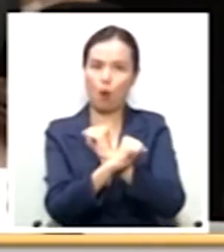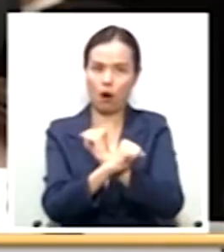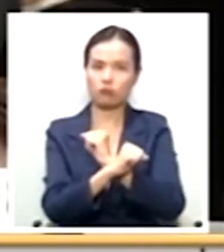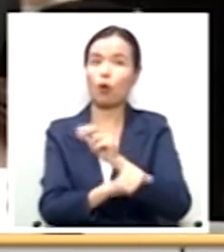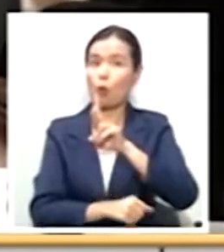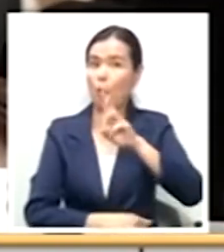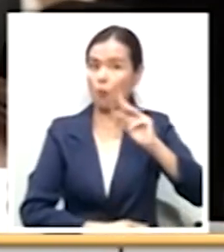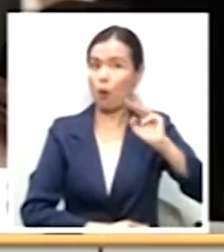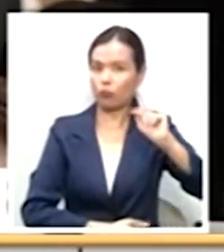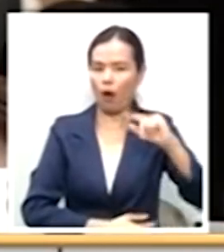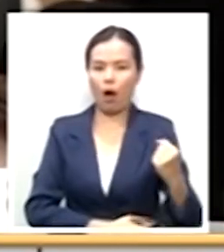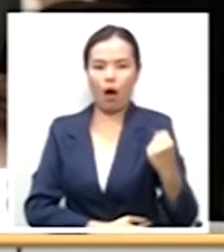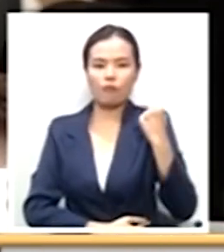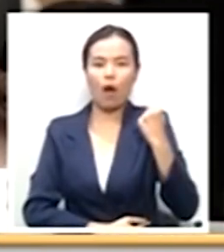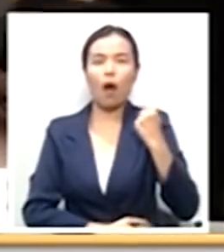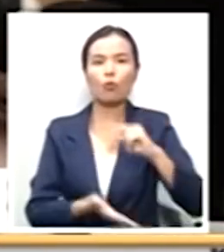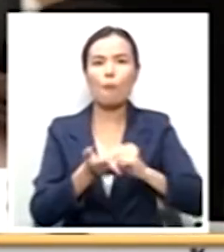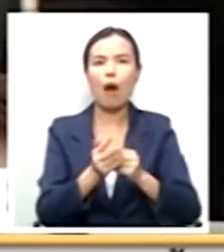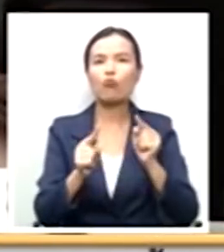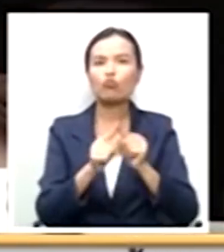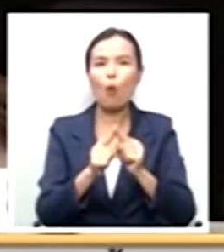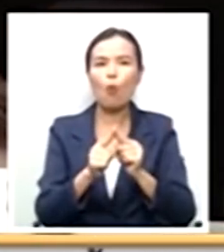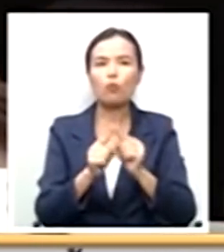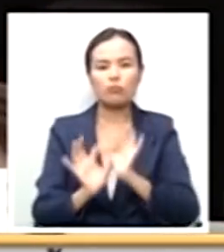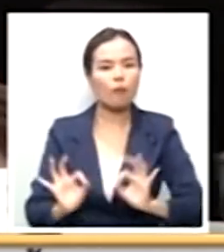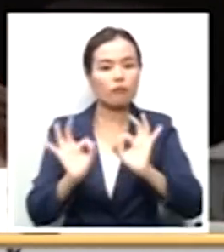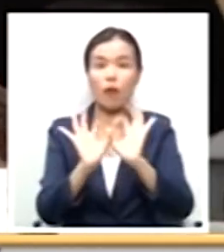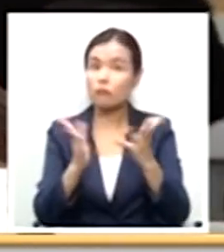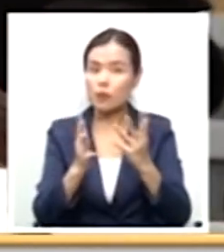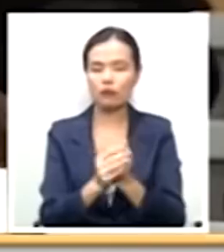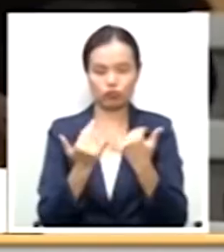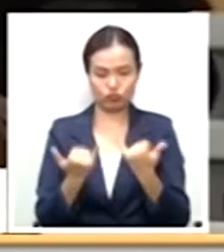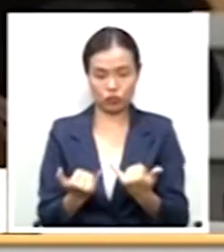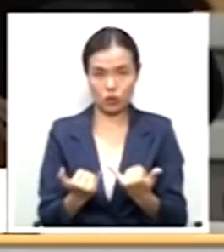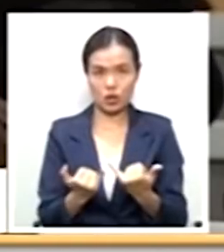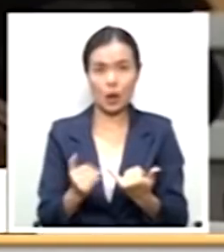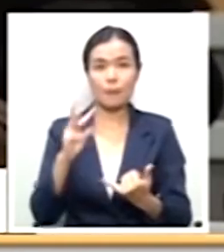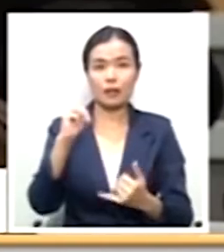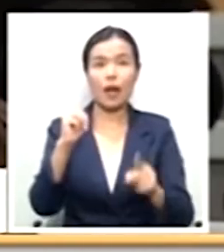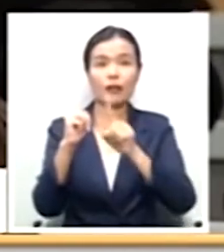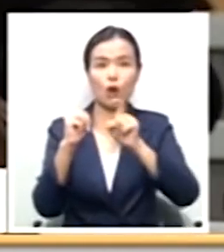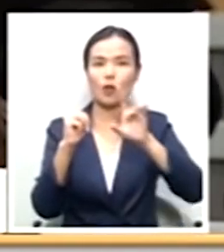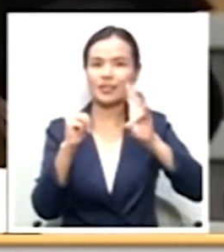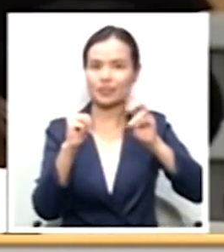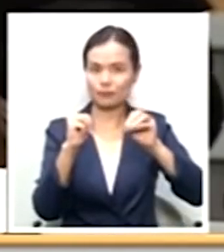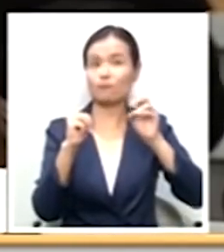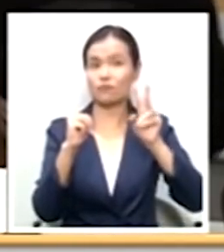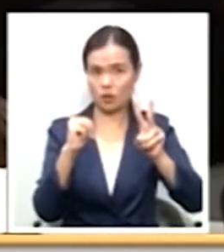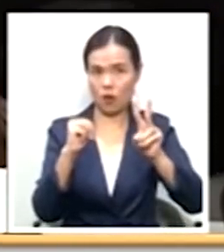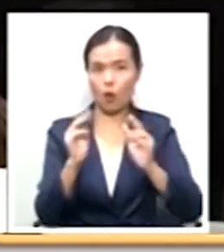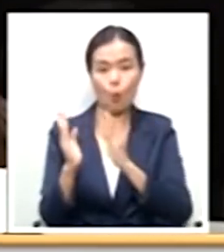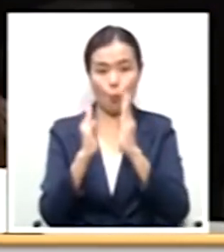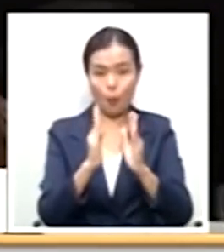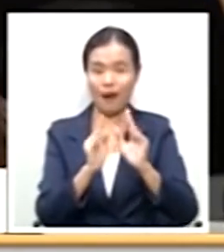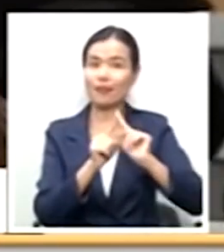นตรีนั้นใช้อำนาจในส่วนนี้อย่างเกินขอบเขตรัฐธรรมนูญฉบับปัจจุบันครับอยู่ในมาตรา172ในวรรค